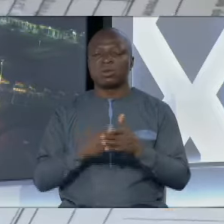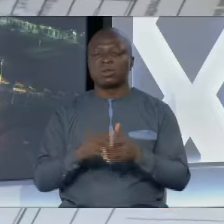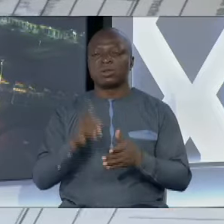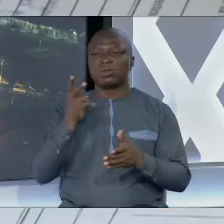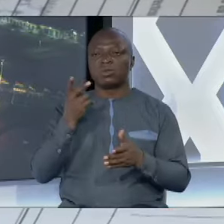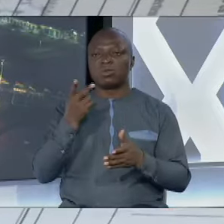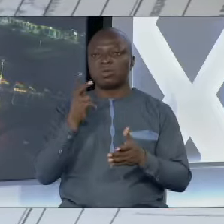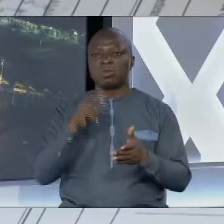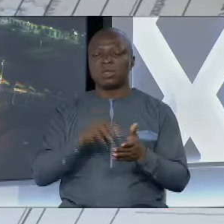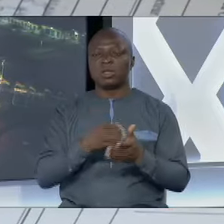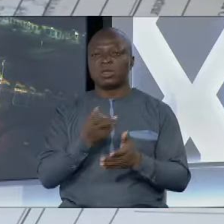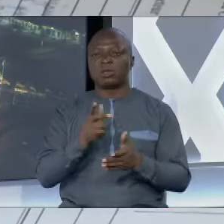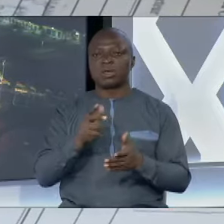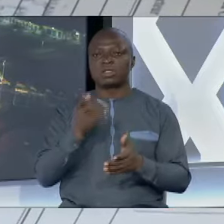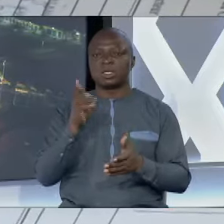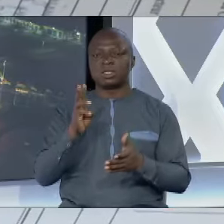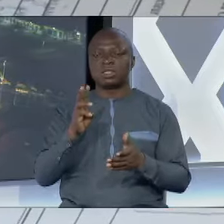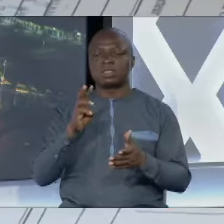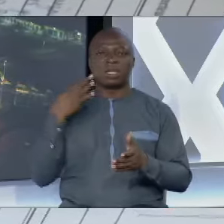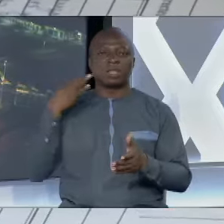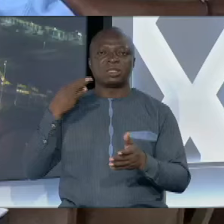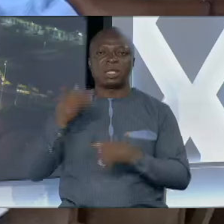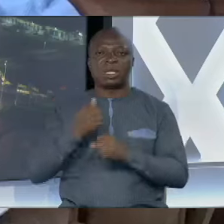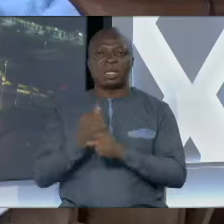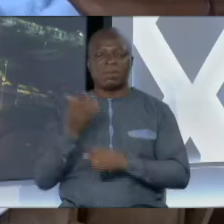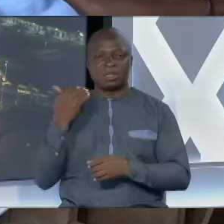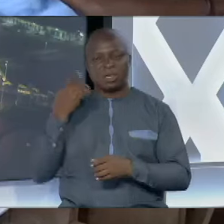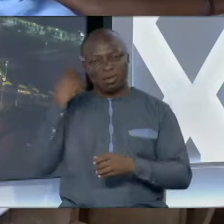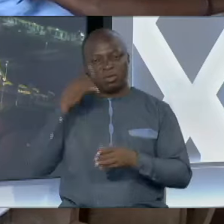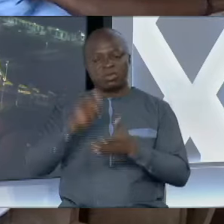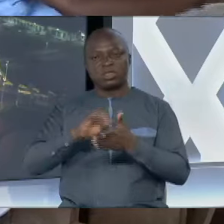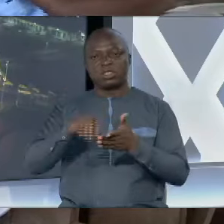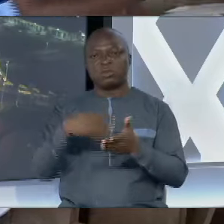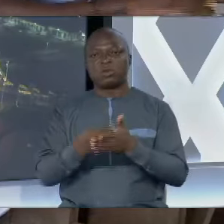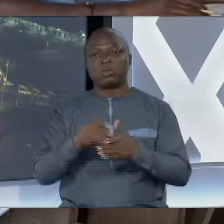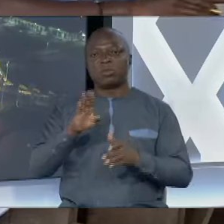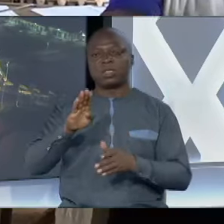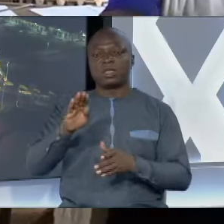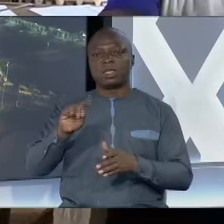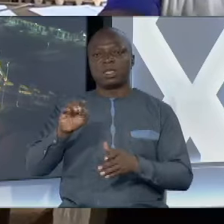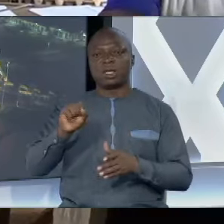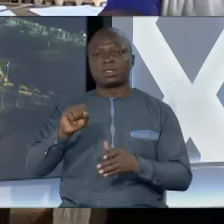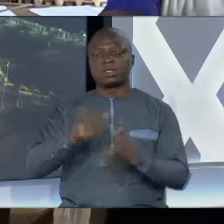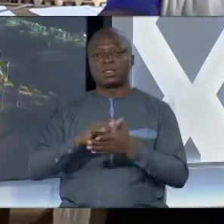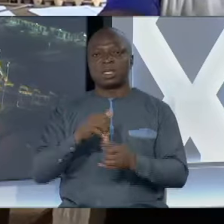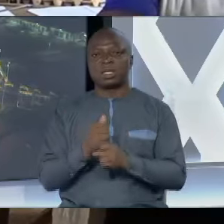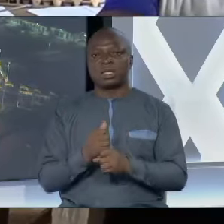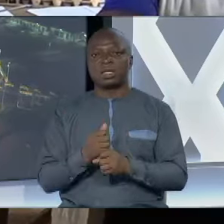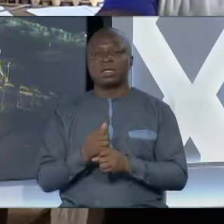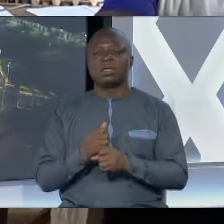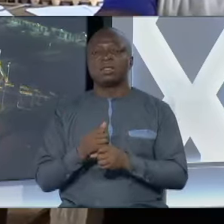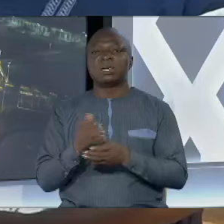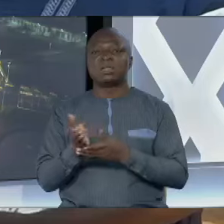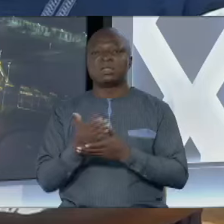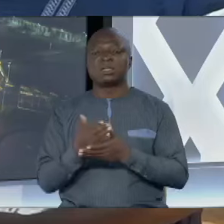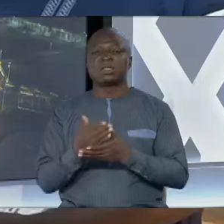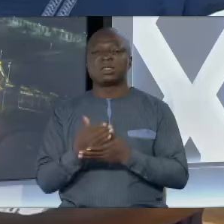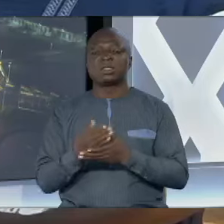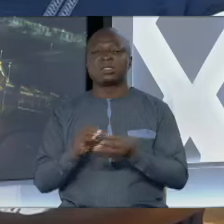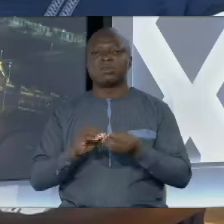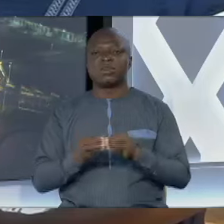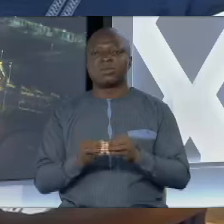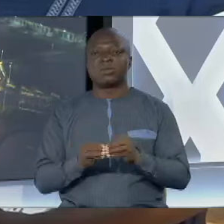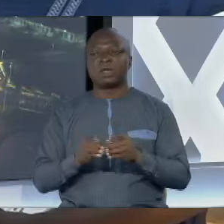2306 candidats l'année dernière, composent pour le diplôme de BTS cette année. Il y a une baisse des effectifs par rapport aux